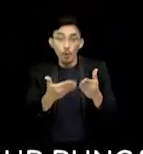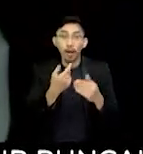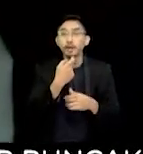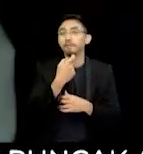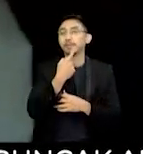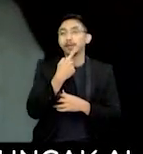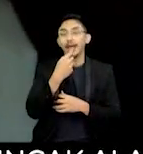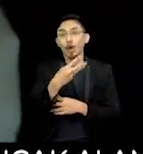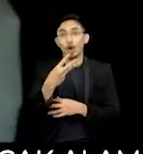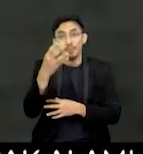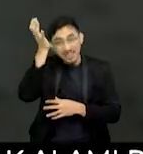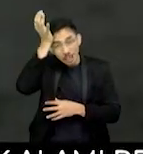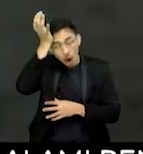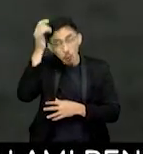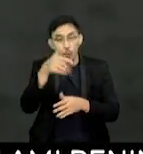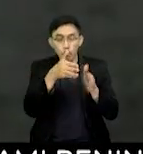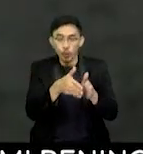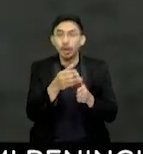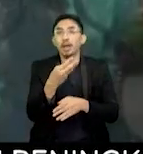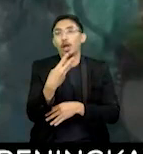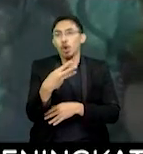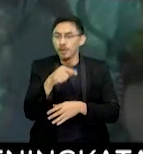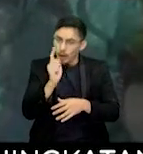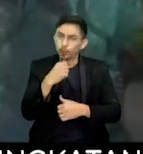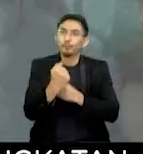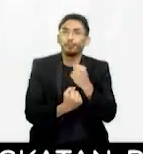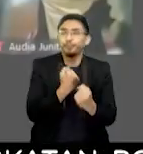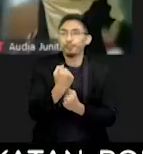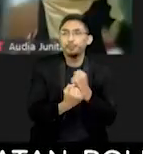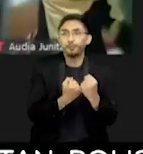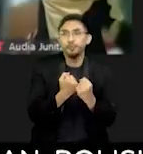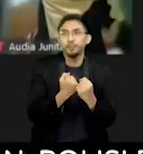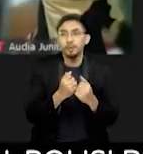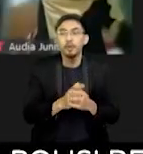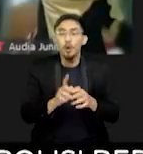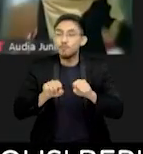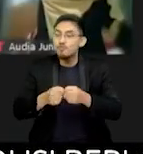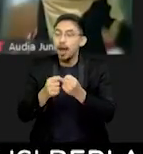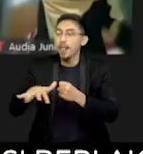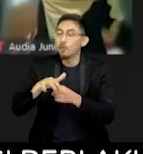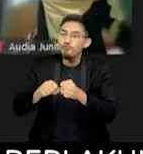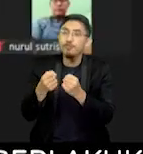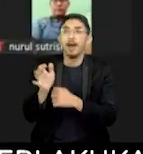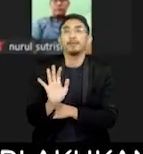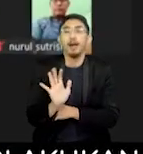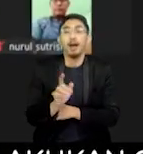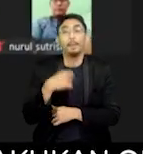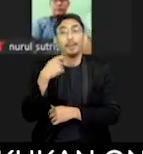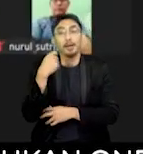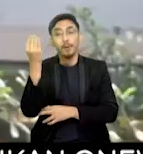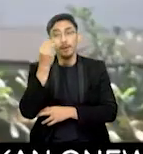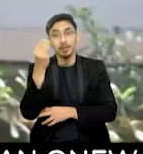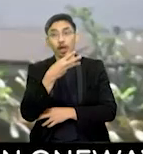segala sektor perekonomian harus dilakukan untuk mencegah kerusakan lingkungan. Hal ini dikatakan Wakil Menteri Pariwisata dan Ekonomi